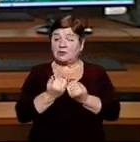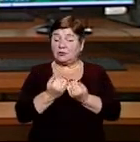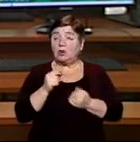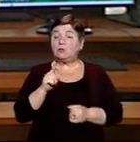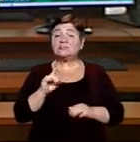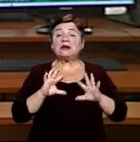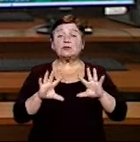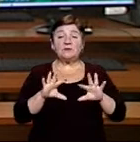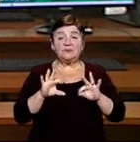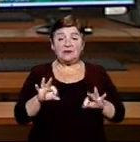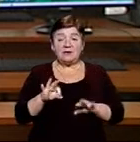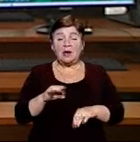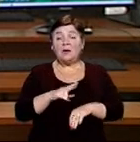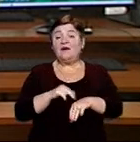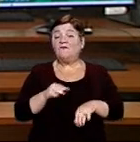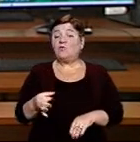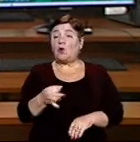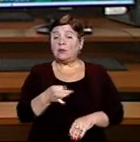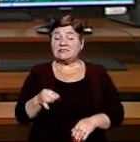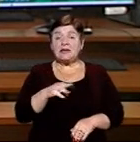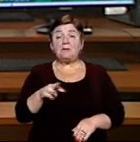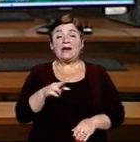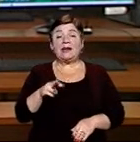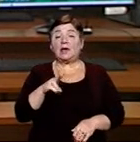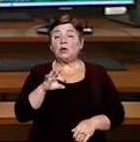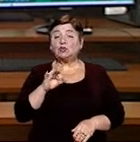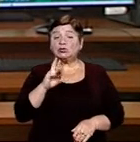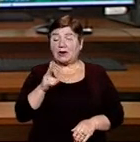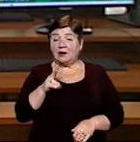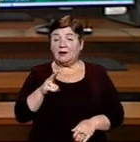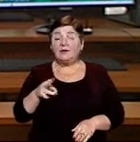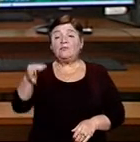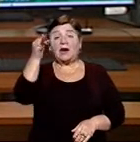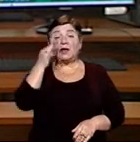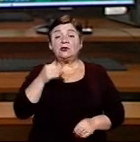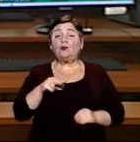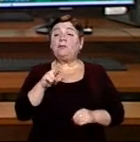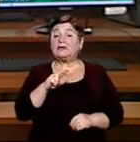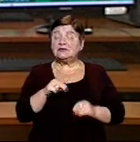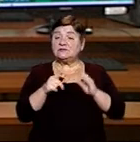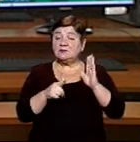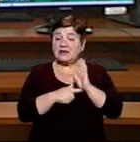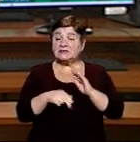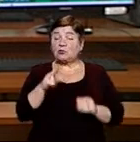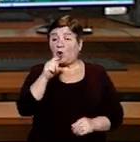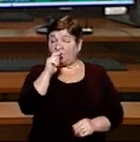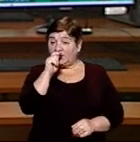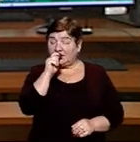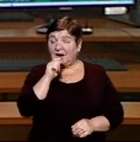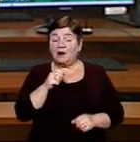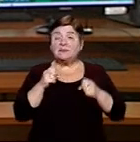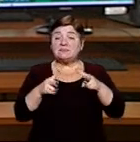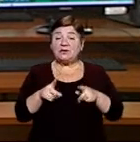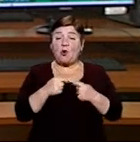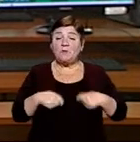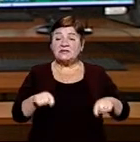це розповіла речниця патрульної поліції в області Мар'яна Лошак. Нагадую, у п'ятницю, 17 квітня, комісія з техногенно-екологічної